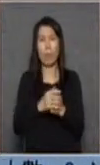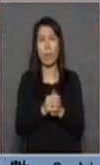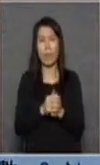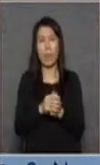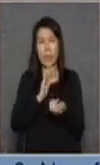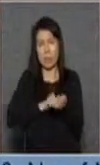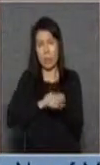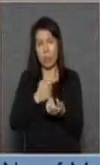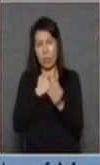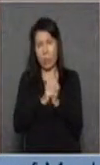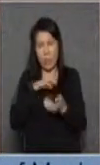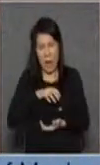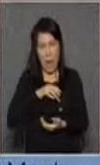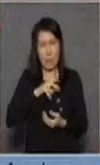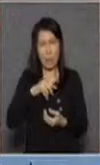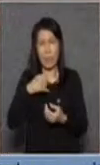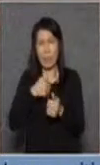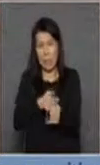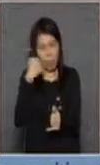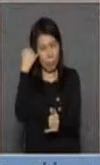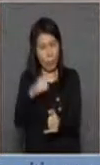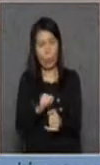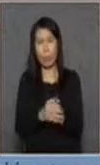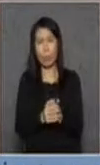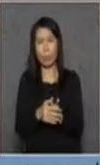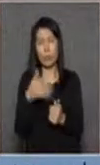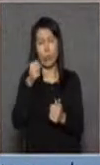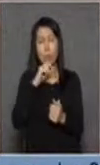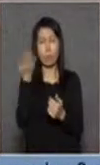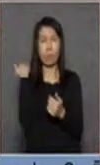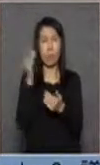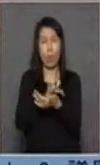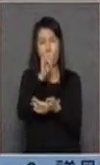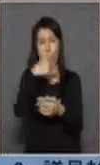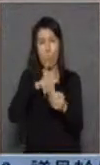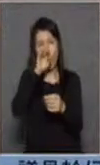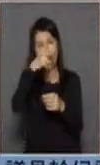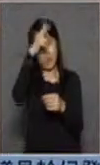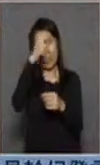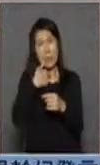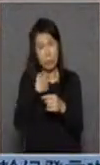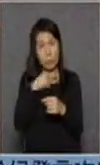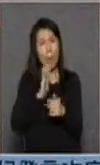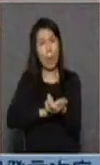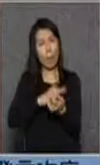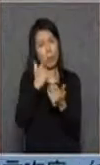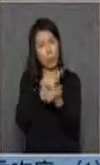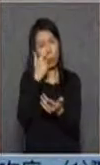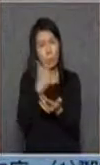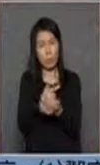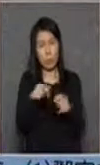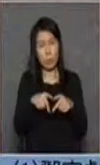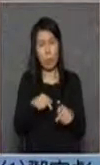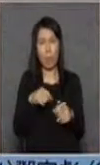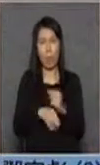疗需要的压力。主席，六年前呢，我就说政府应该本住以病人为本的心态